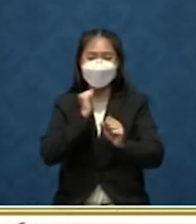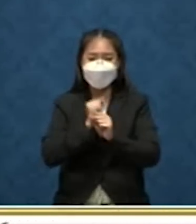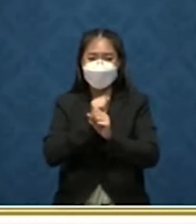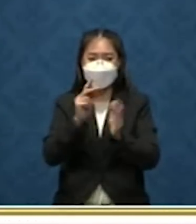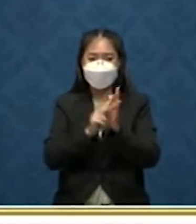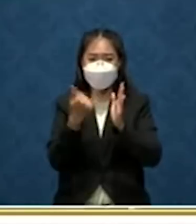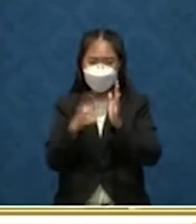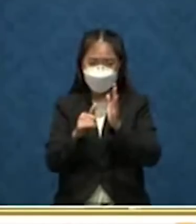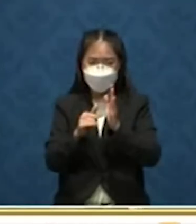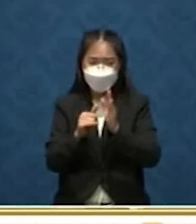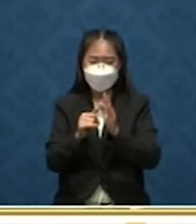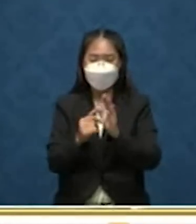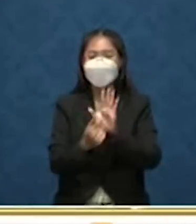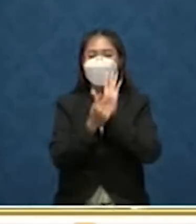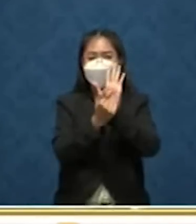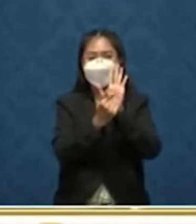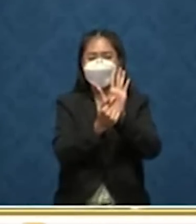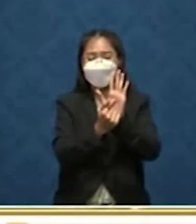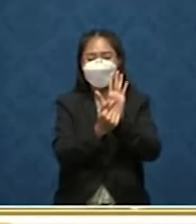วอย่างเช่น ยกตัวอย่างเช่น